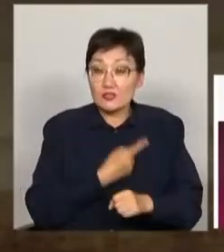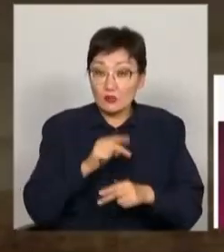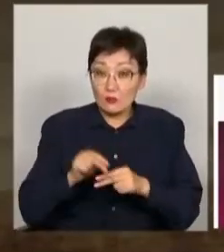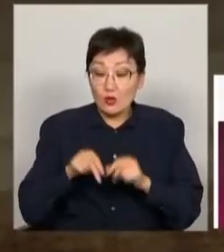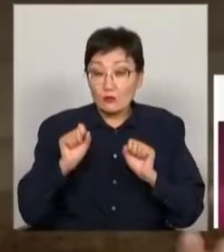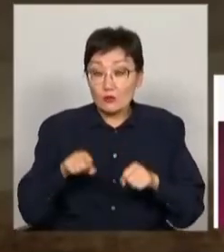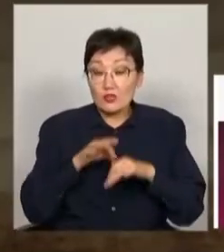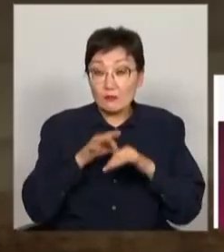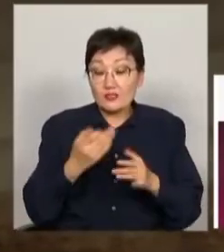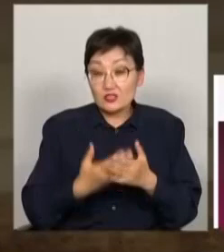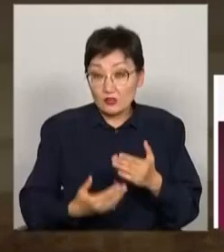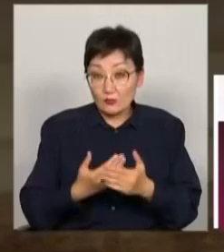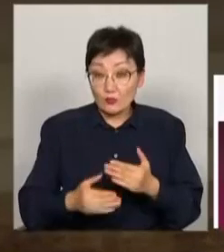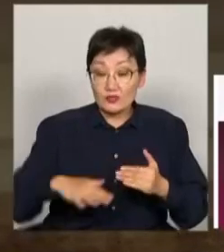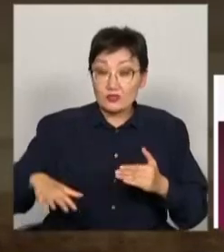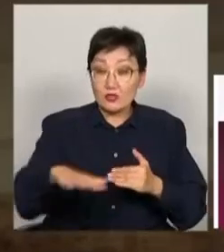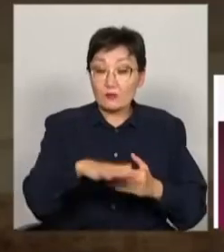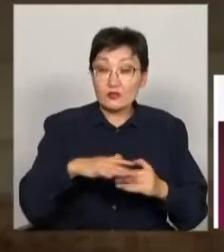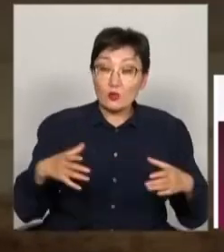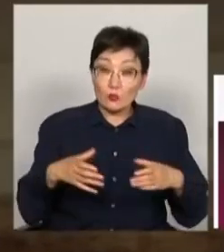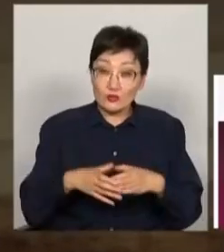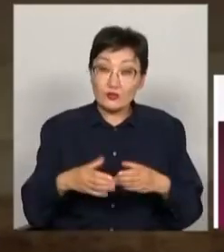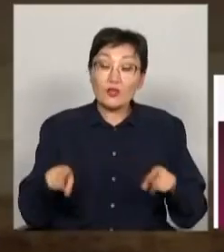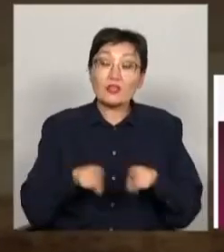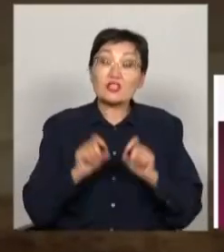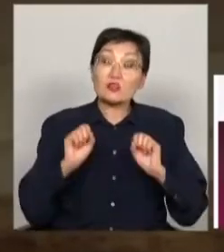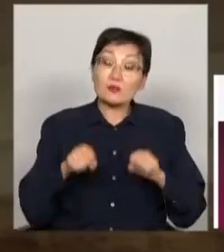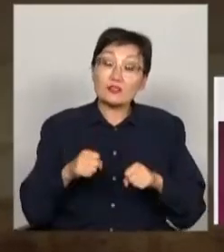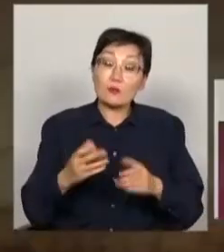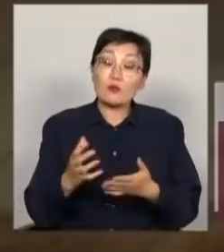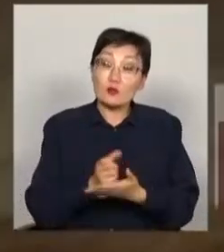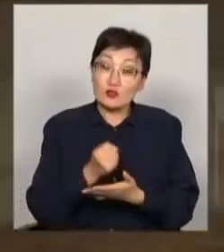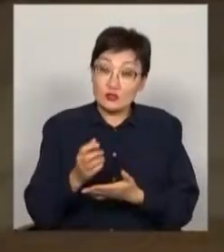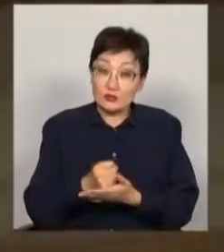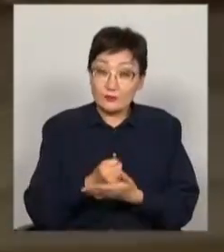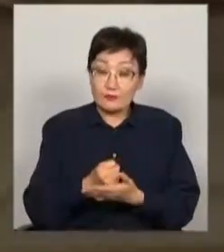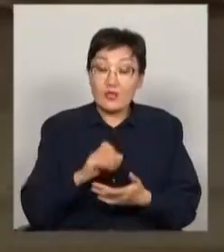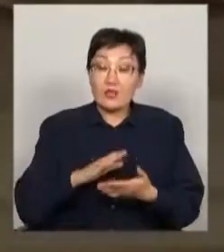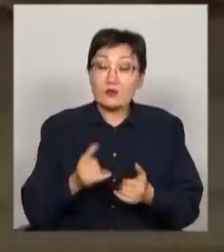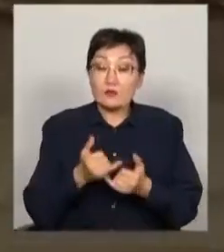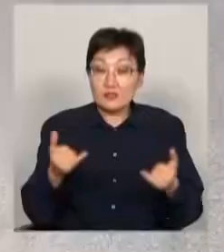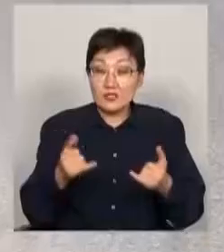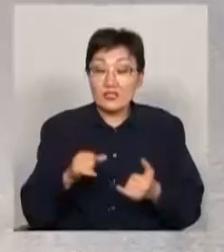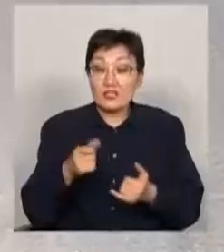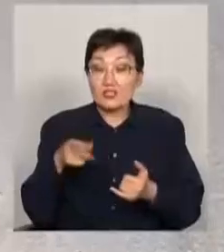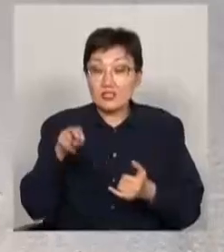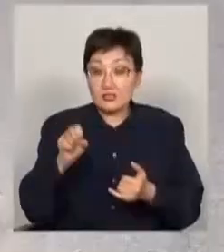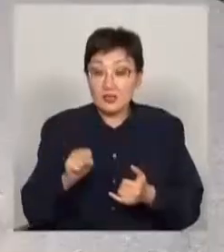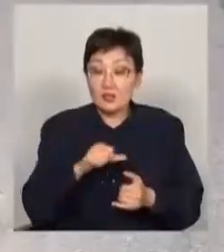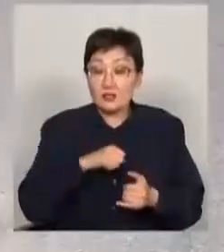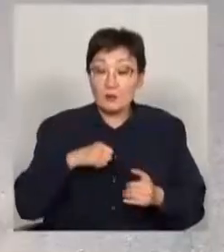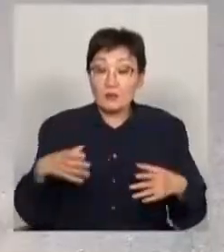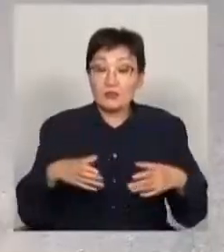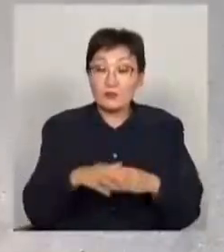у нас над территориями центра также можете получить услуги гида сон центр находится